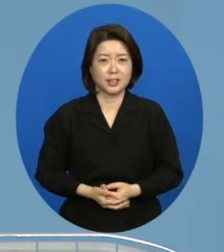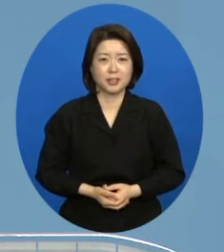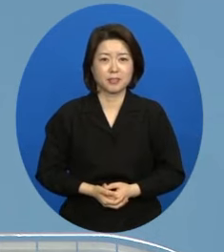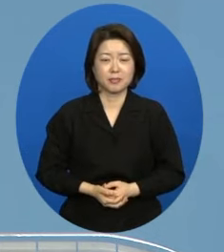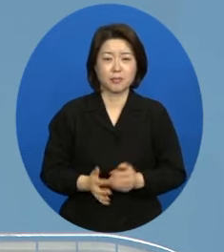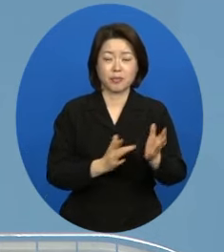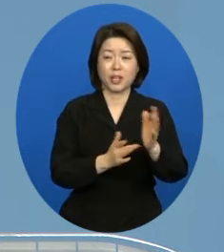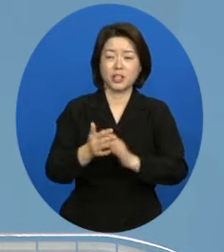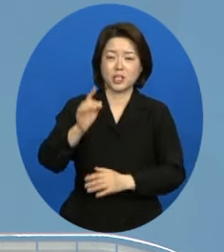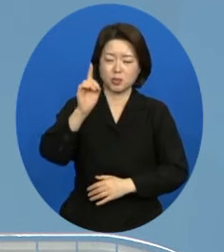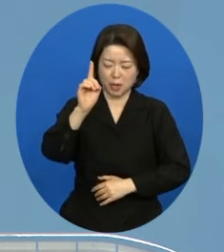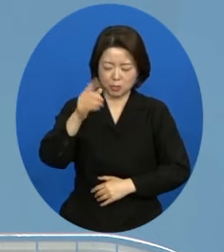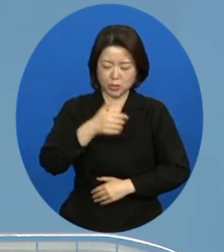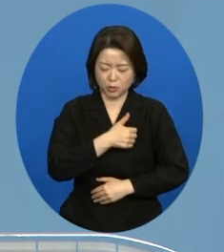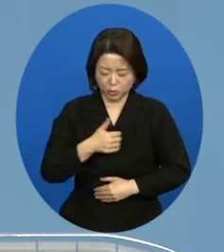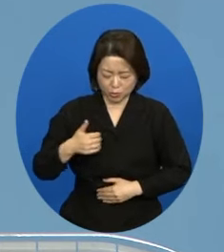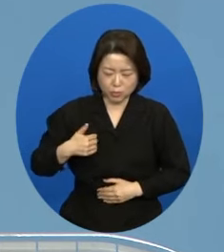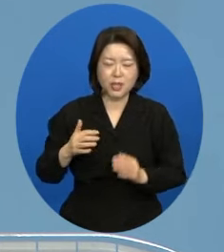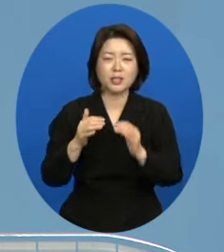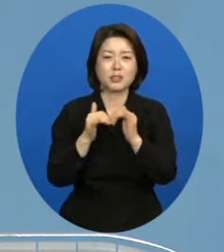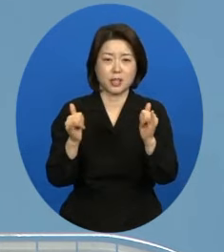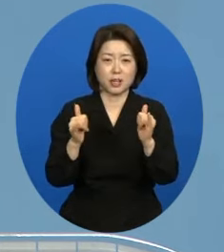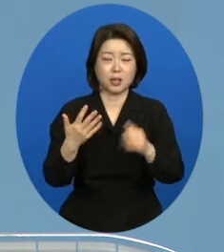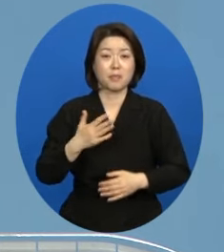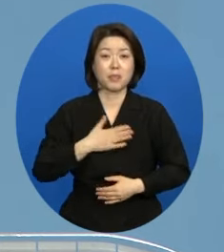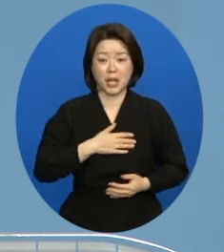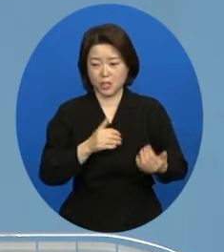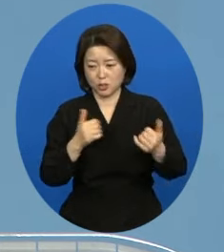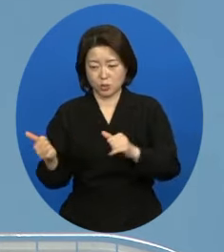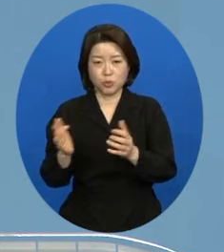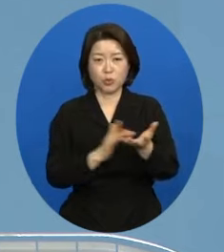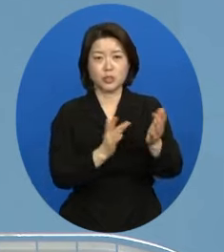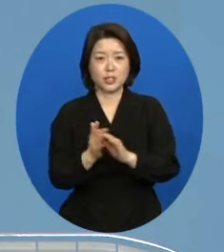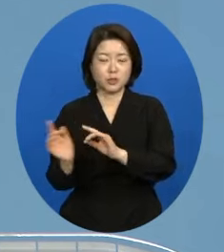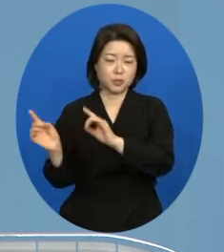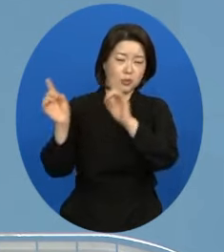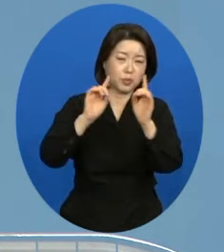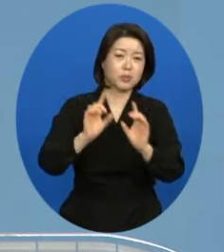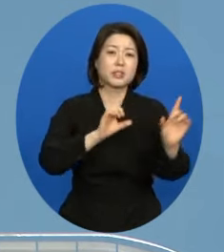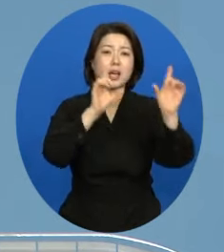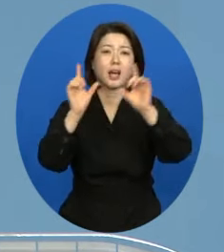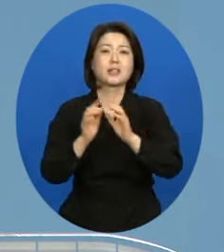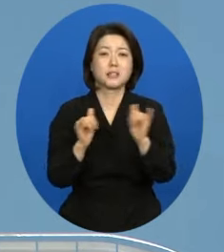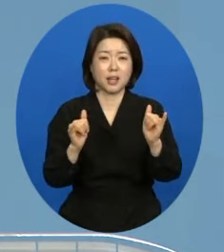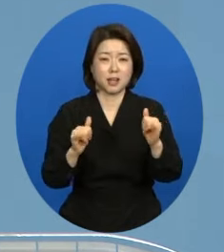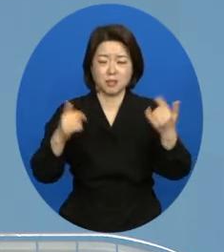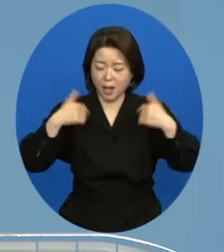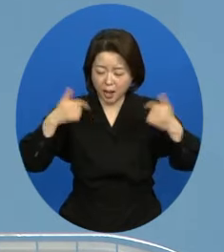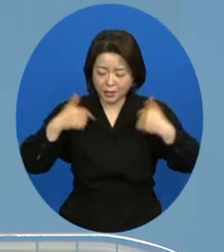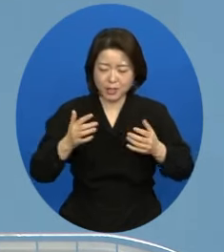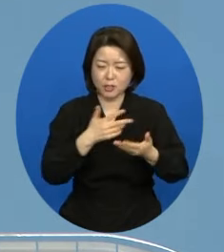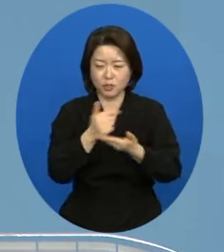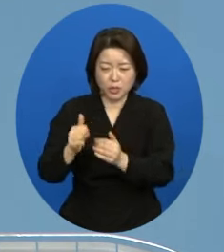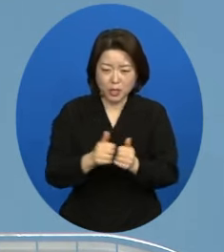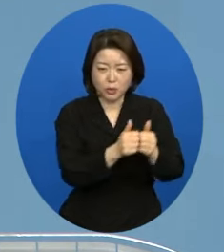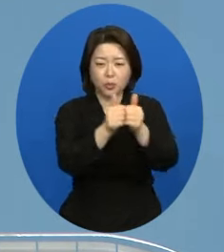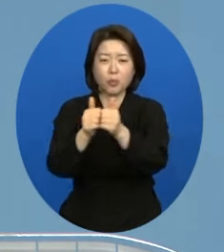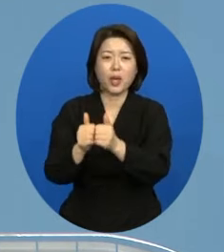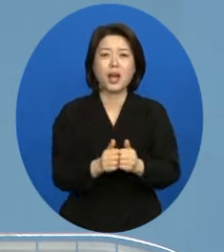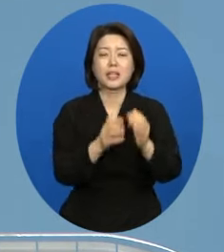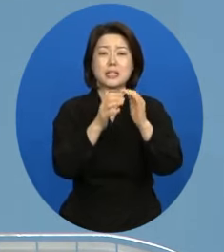예수님 한 분이면 충분한 사람 나는 죽고 예수로서는 사람 늘 예수님과 동행하는